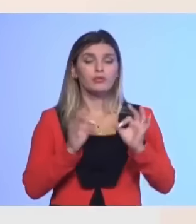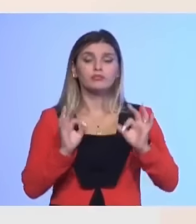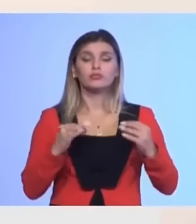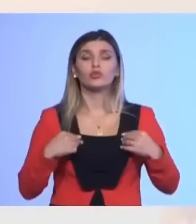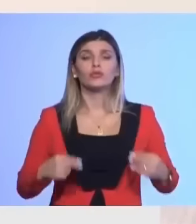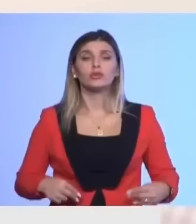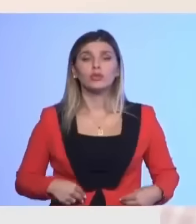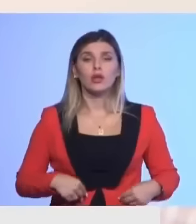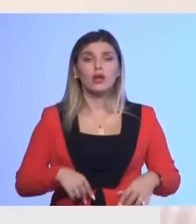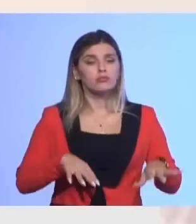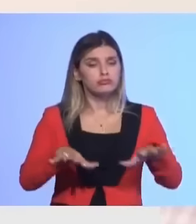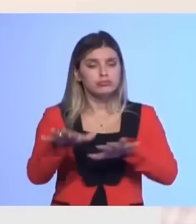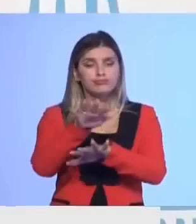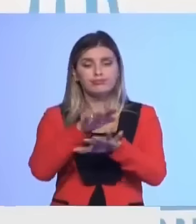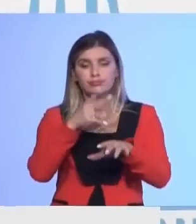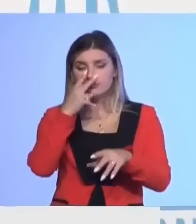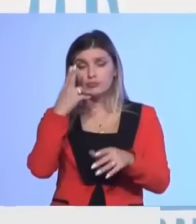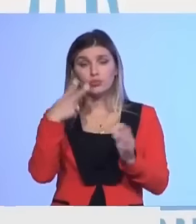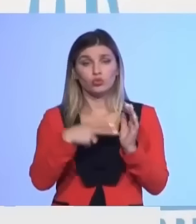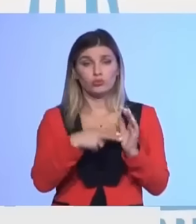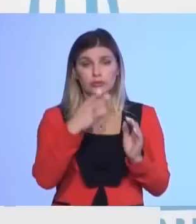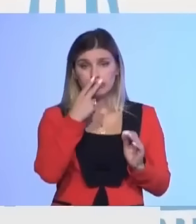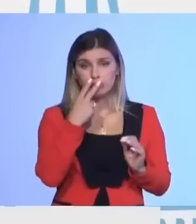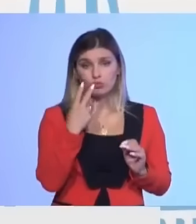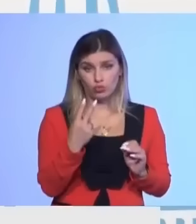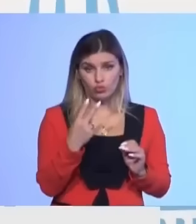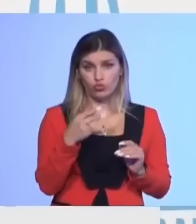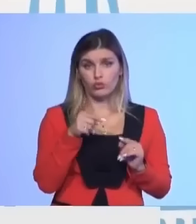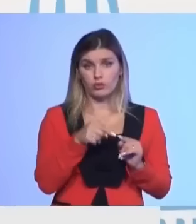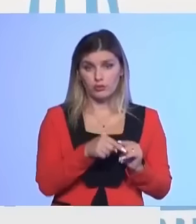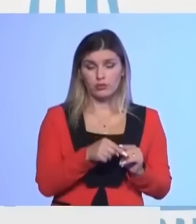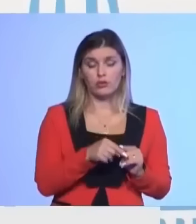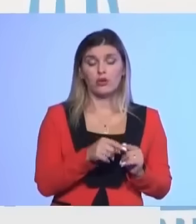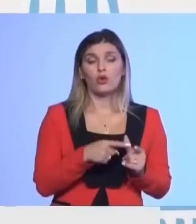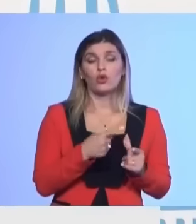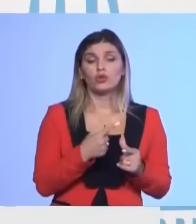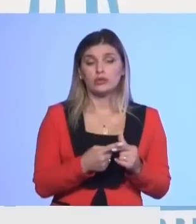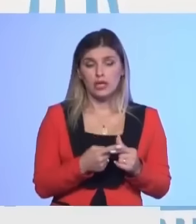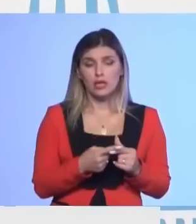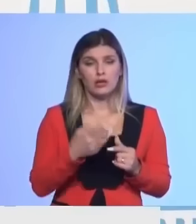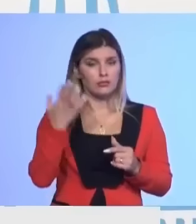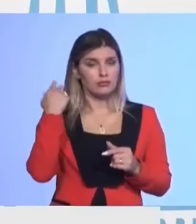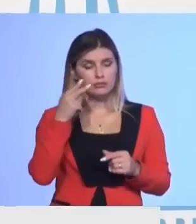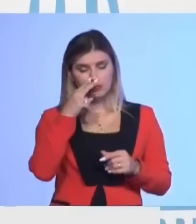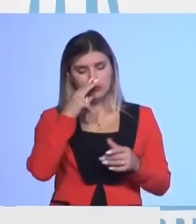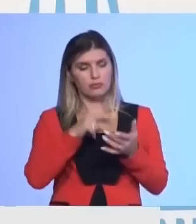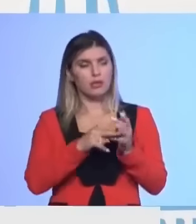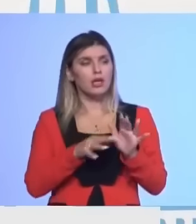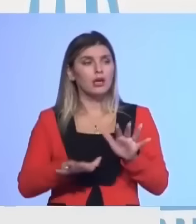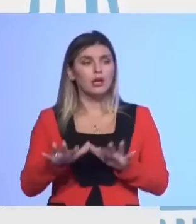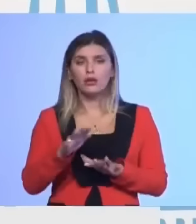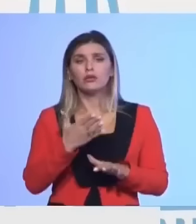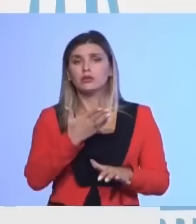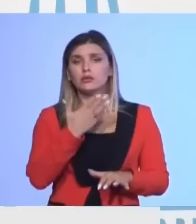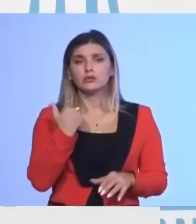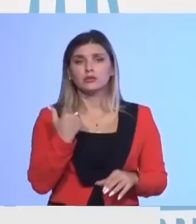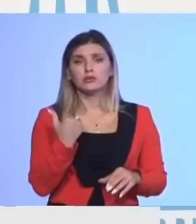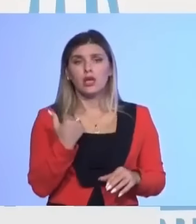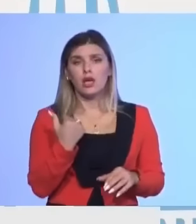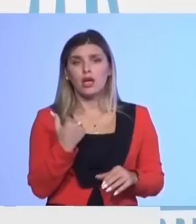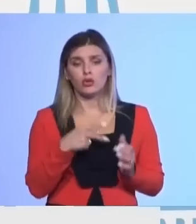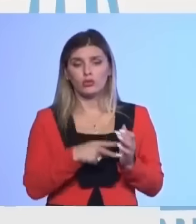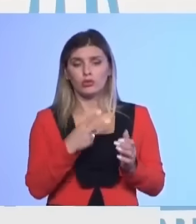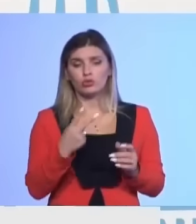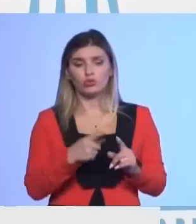rëndësishmi. Kryeqyteti ka viti 2022 kushtimisht ose praktikisht është pa një plan në zhvillimor komunal, sepse